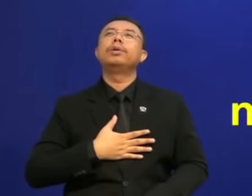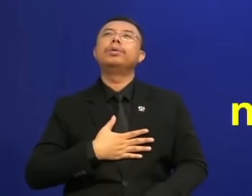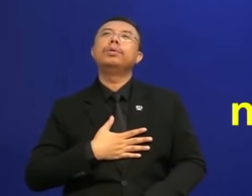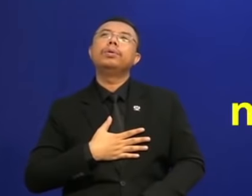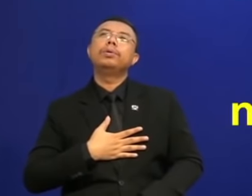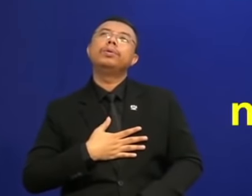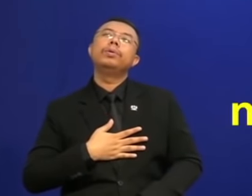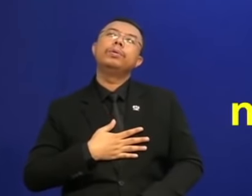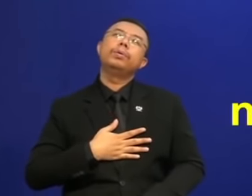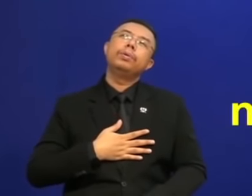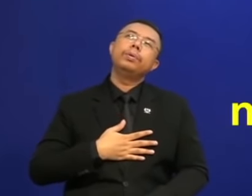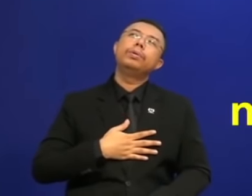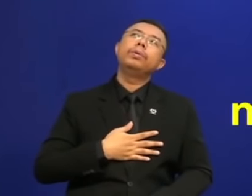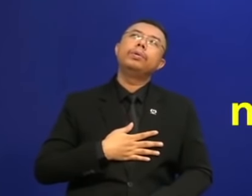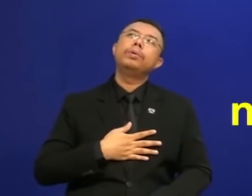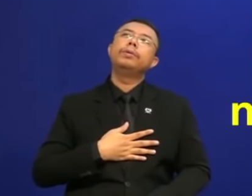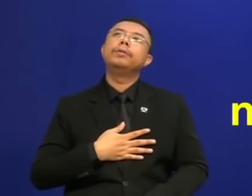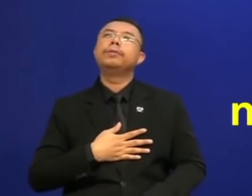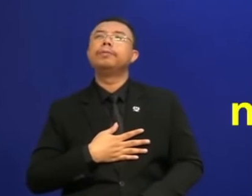bagiku.